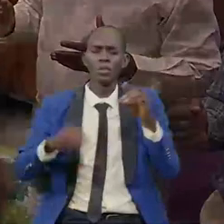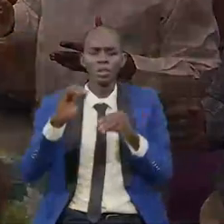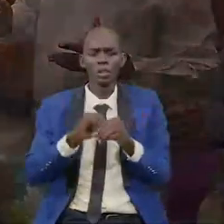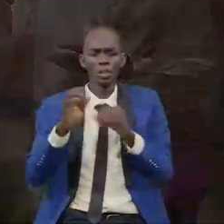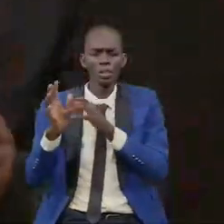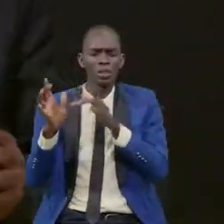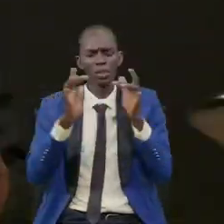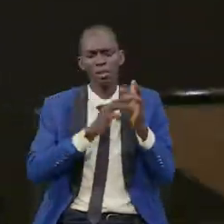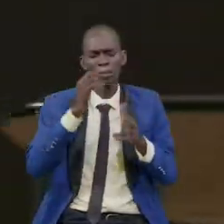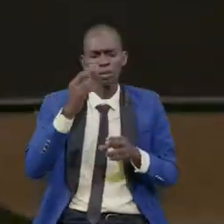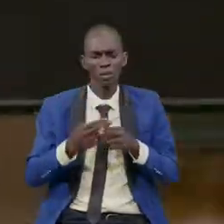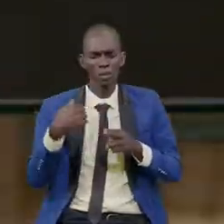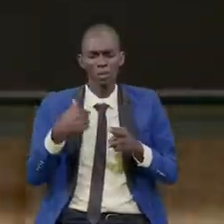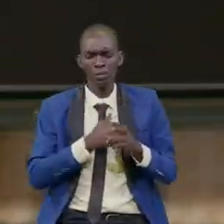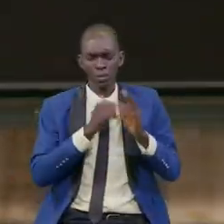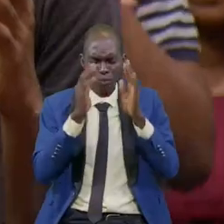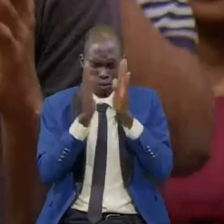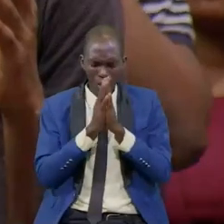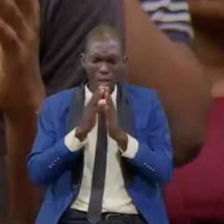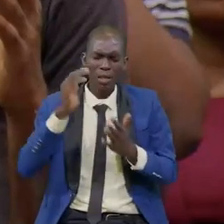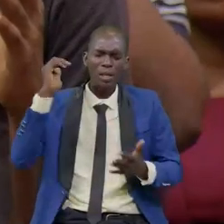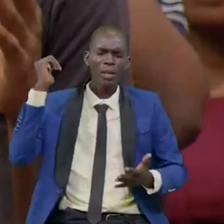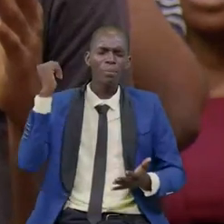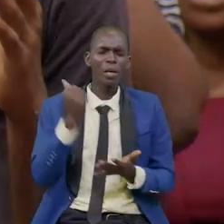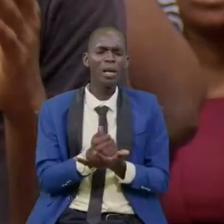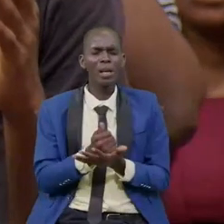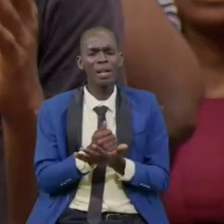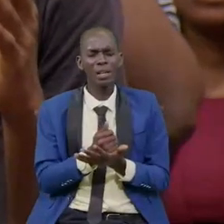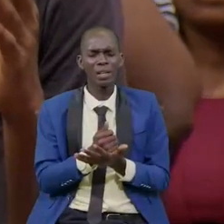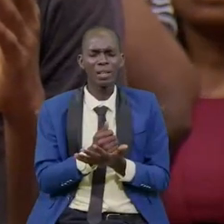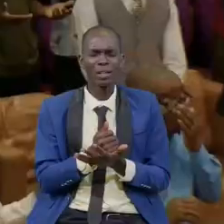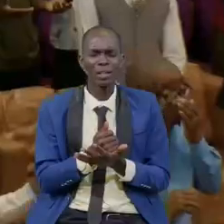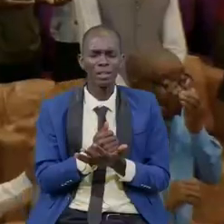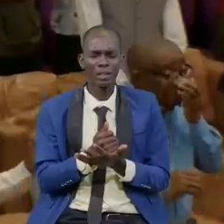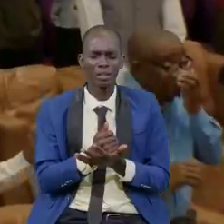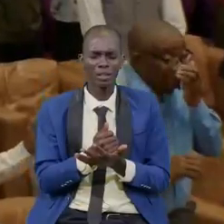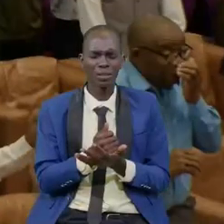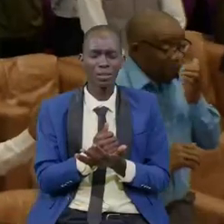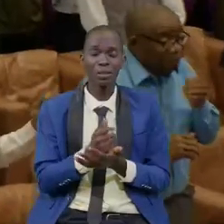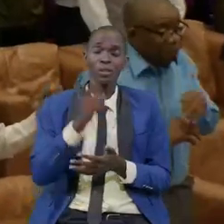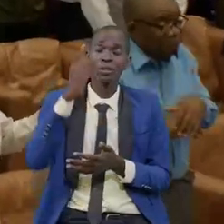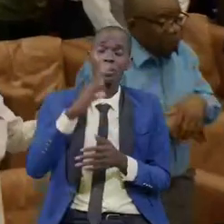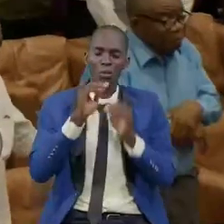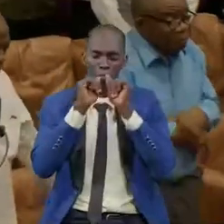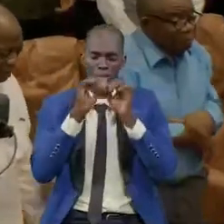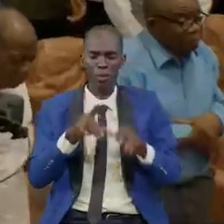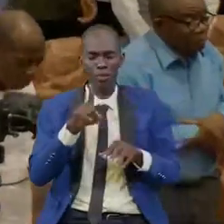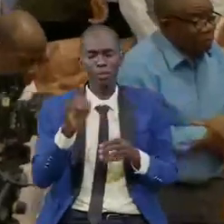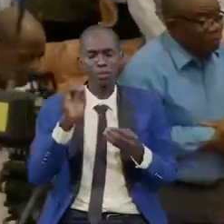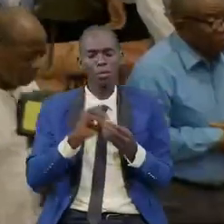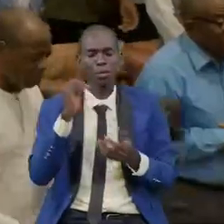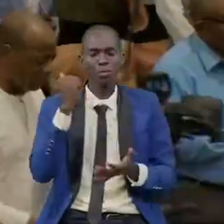nom de Jésus, nous prions. Que le Seigneur vous bénisse.